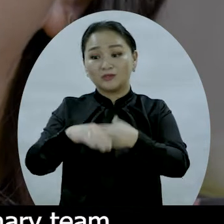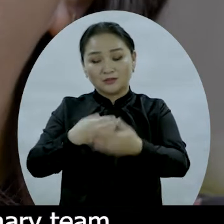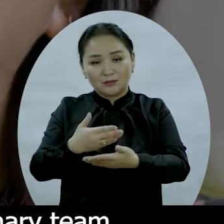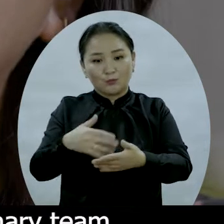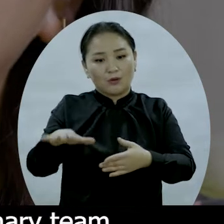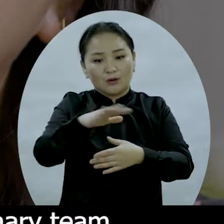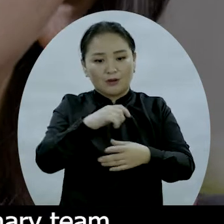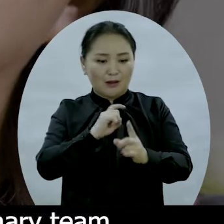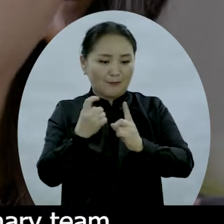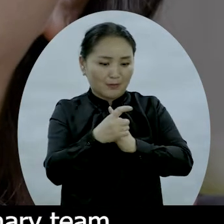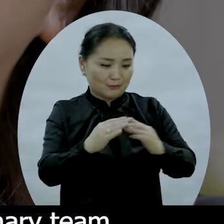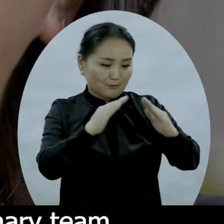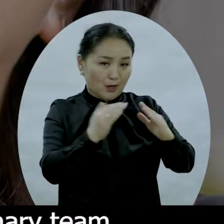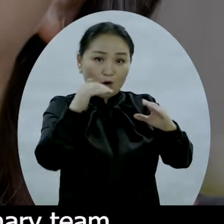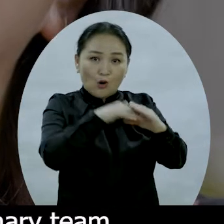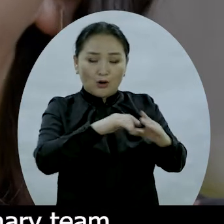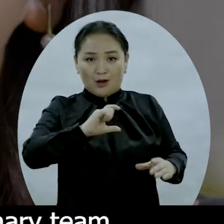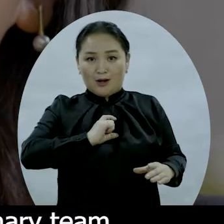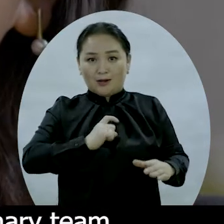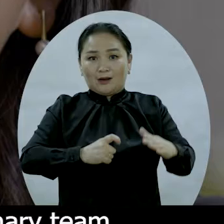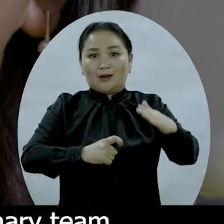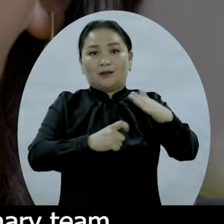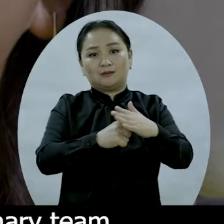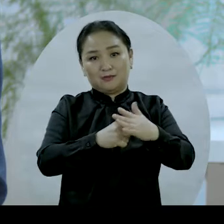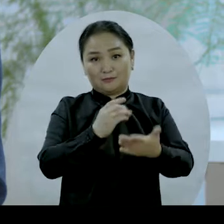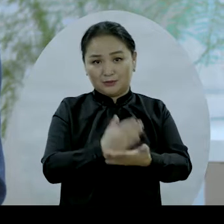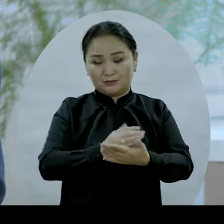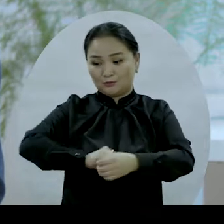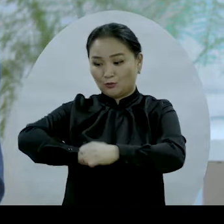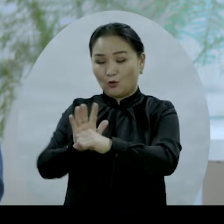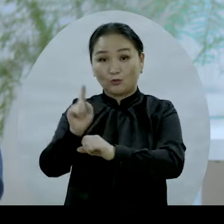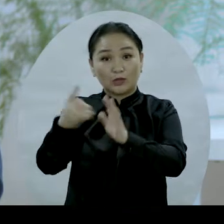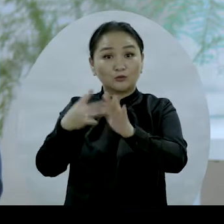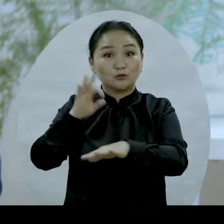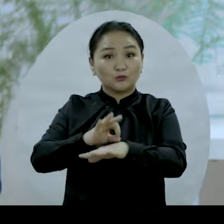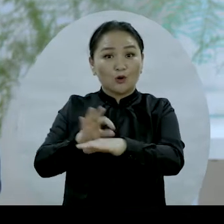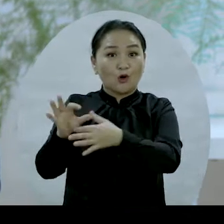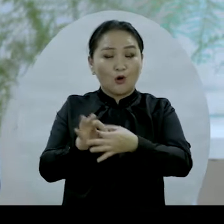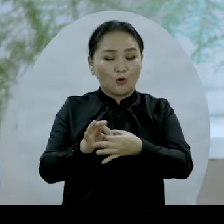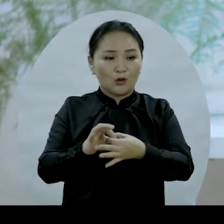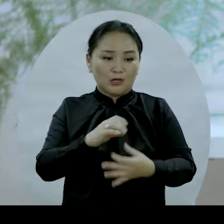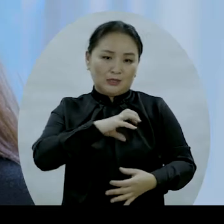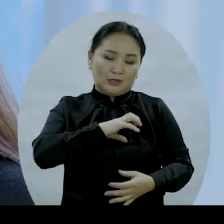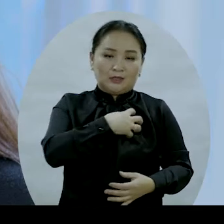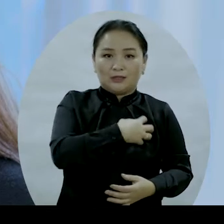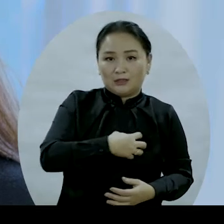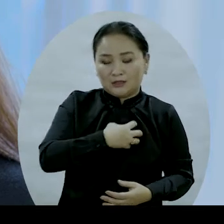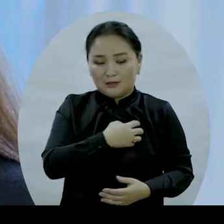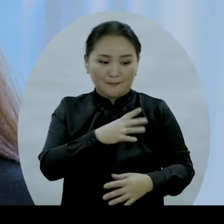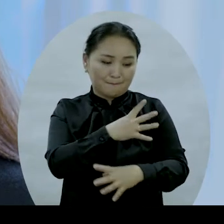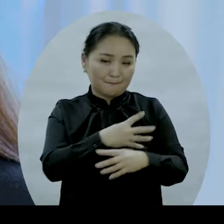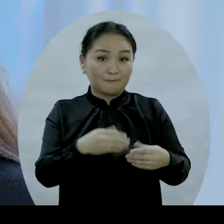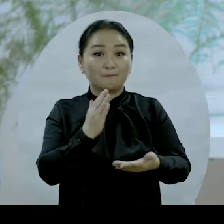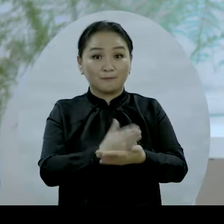байруудад хамрагдаж эрхийн хамгаалах боломж нь хязгаарлагдмал байсан. COVID-19-тэй холбоотойгоор хямралын үеийн сэтгэл зүйн байдал бид нарт